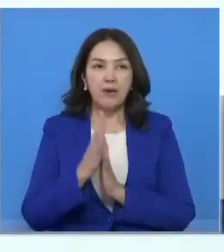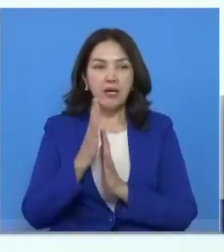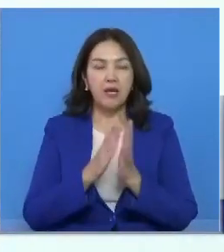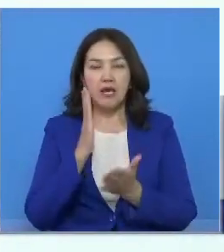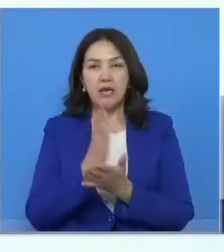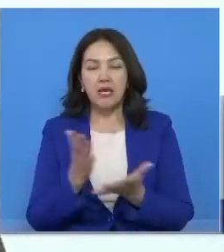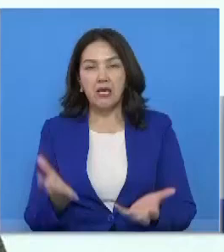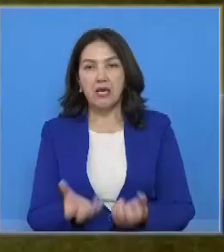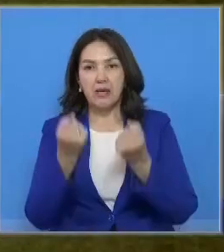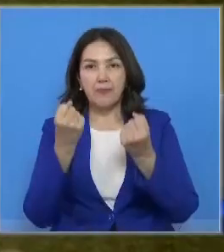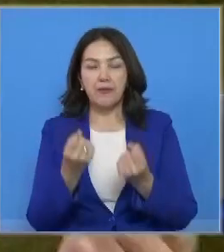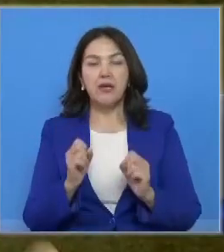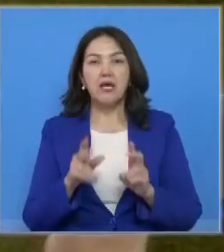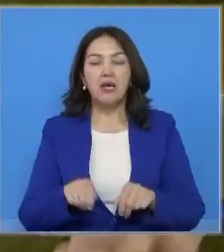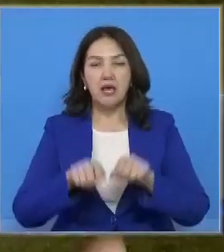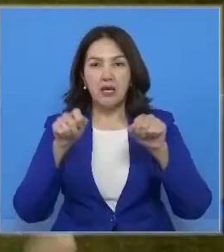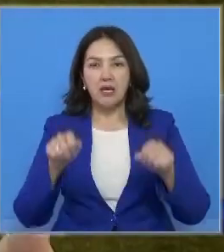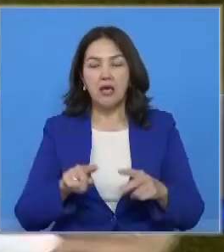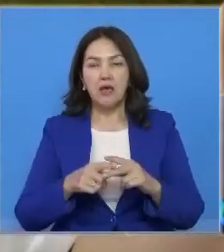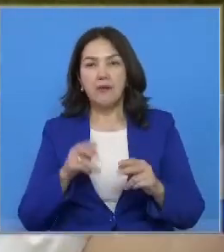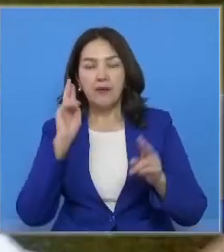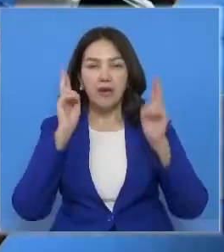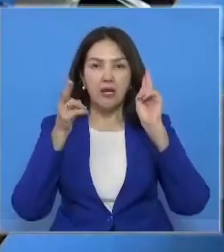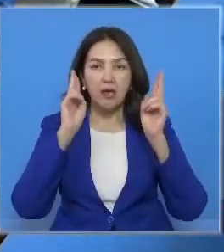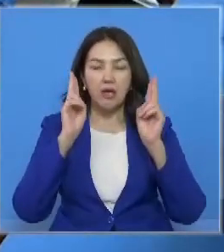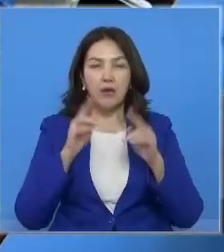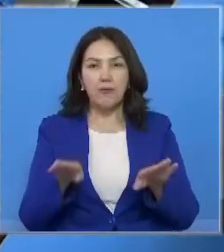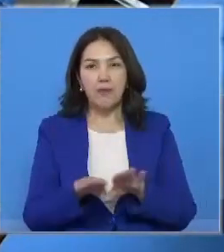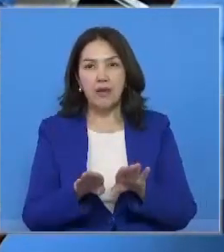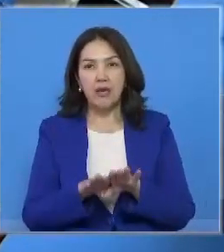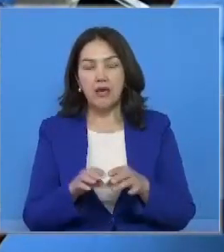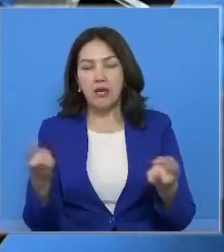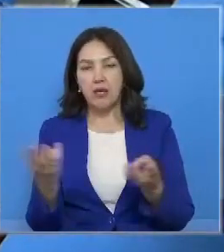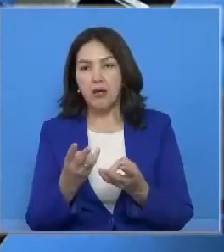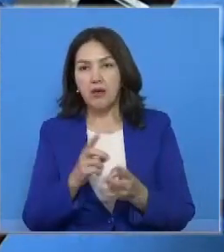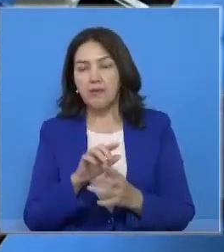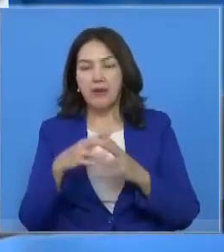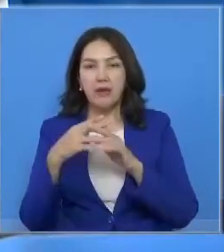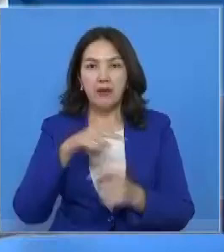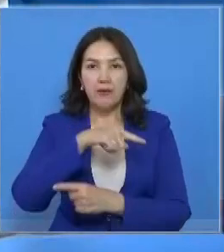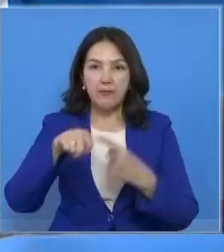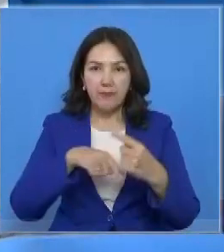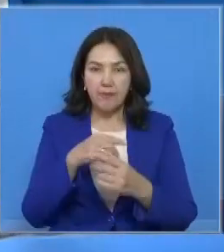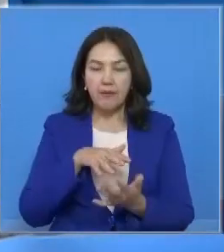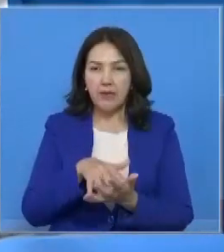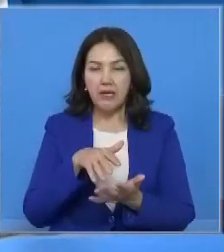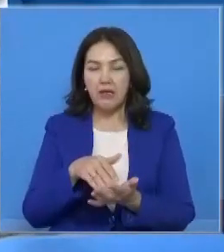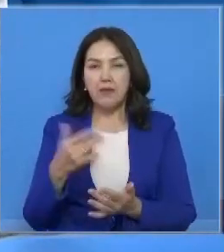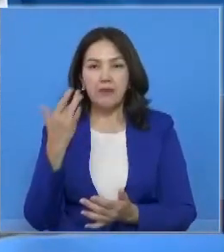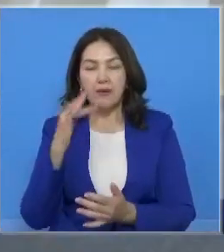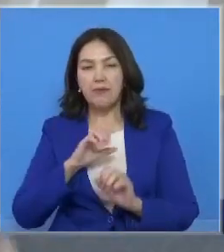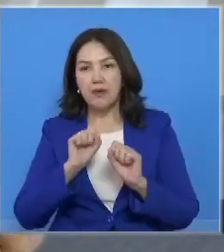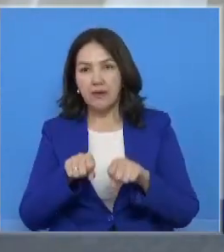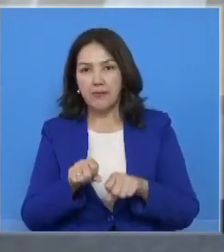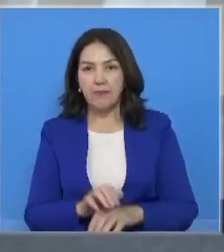Есть поддержка таких инициатив, как открытие автомастерских, парикмахерских, а также востребованного на селе бизнеса. Однако заявки не всегда бывают